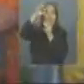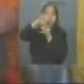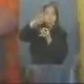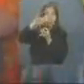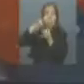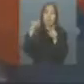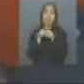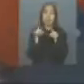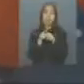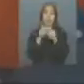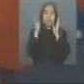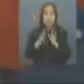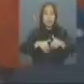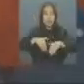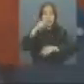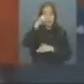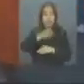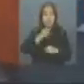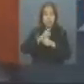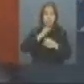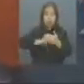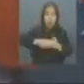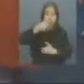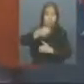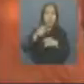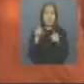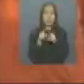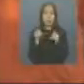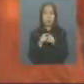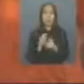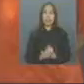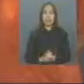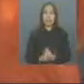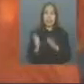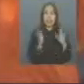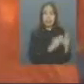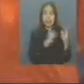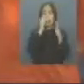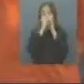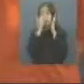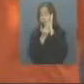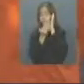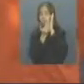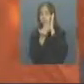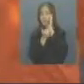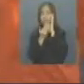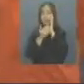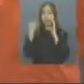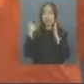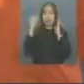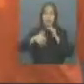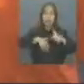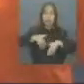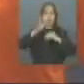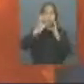ความเป็นสิริมงคลให้กับตนเองและครอบครัวส่วนหลายจังหวัดในภาคตะวันออกเฉียงเหนือนะคะพุทธศาสนิกชนในจังหวัดยะโสธ